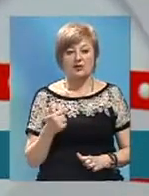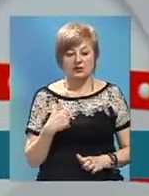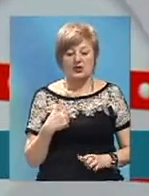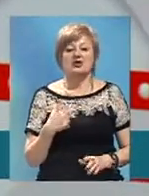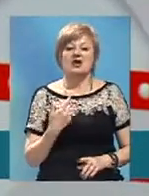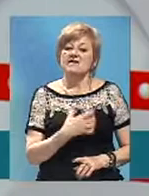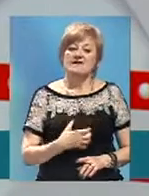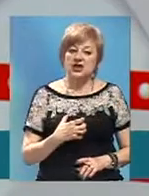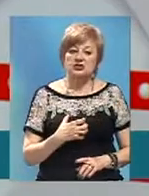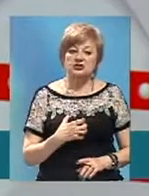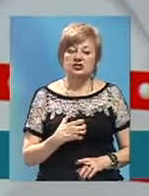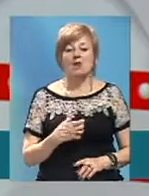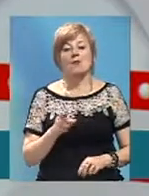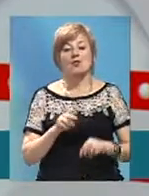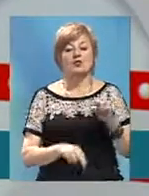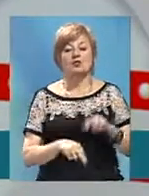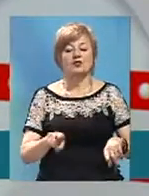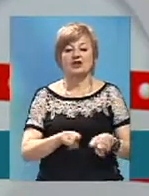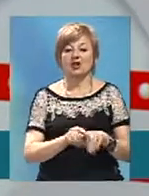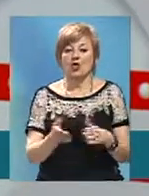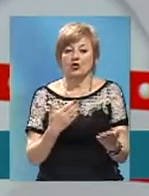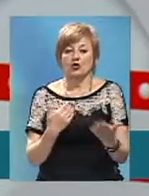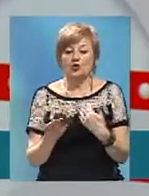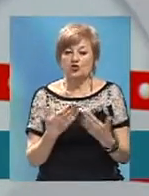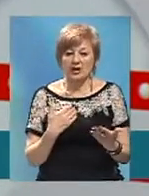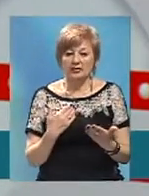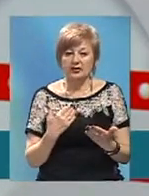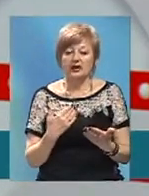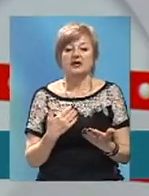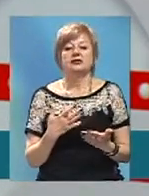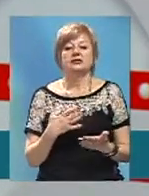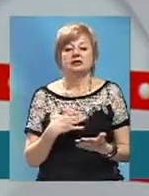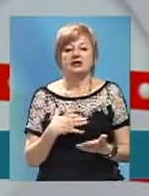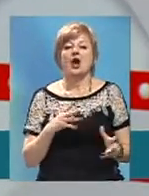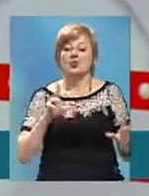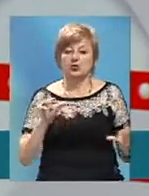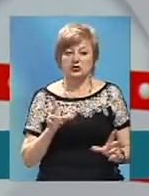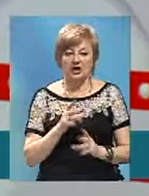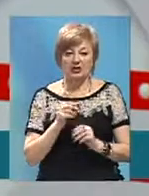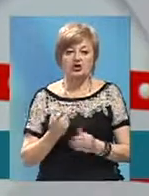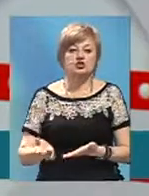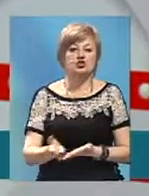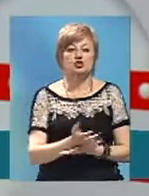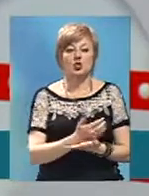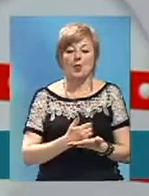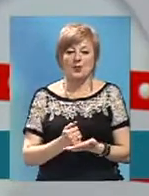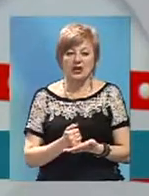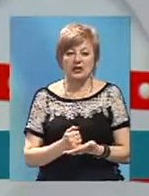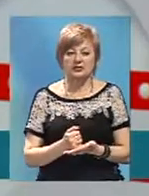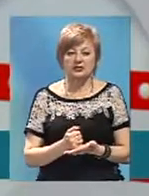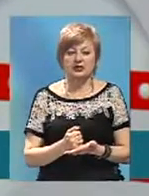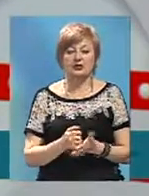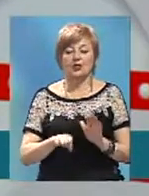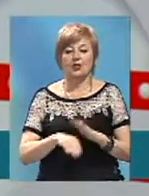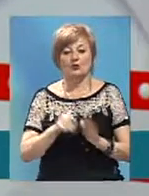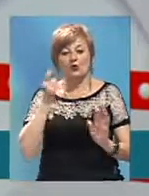важливо, розбудувати такі стосунки, бо ми громадська організація. Нам вдалося зібрати під